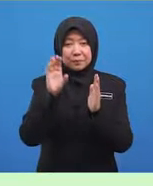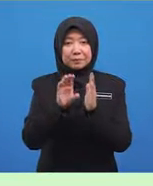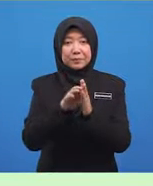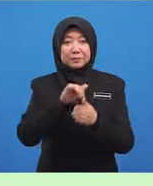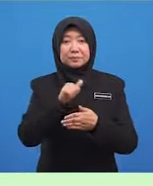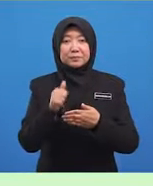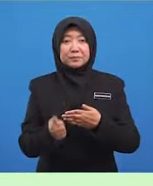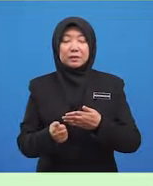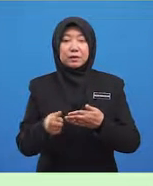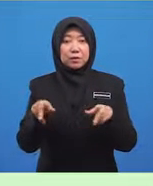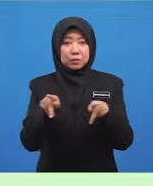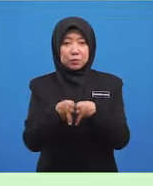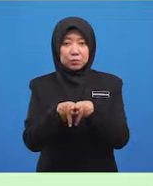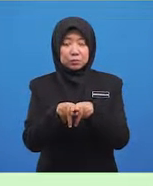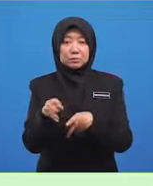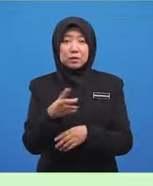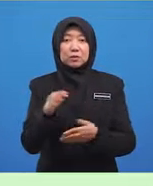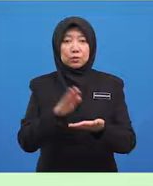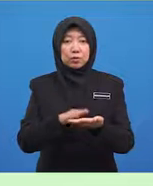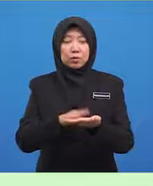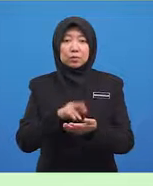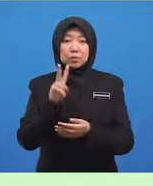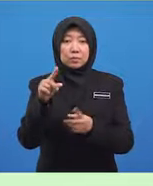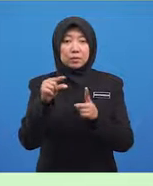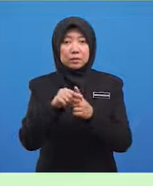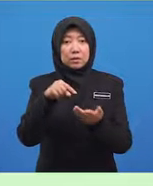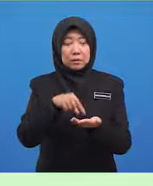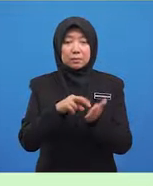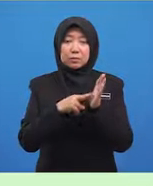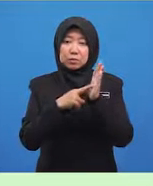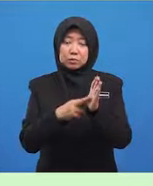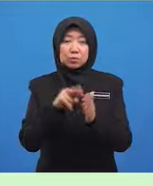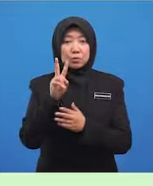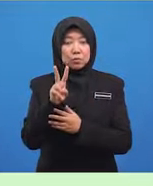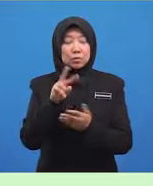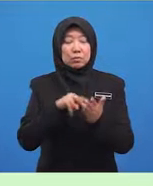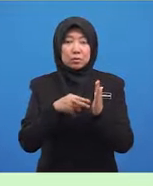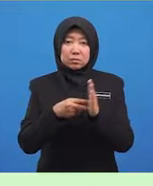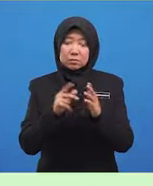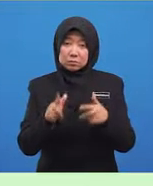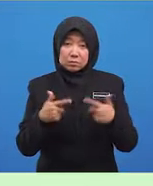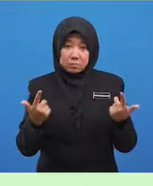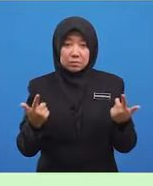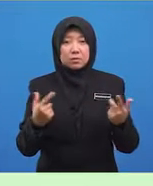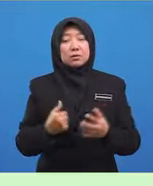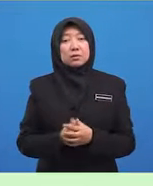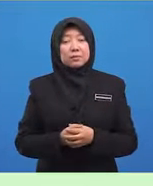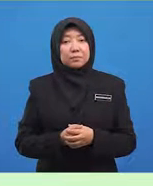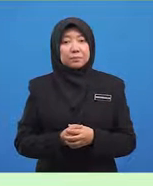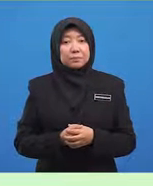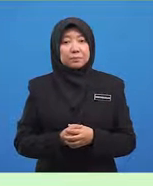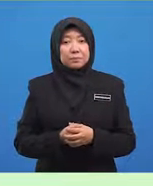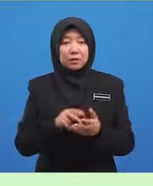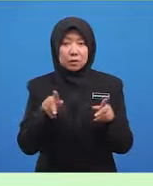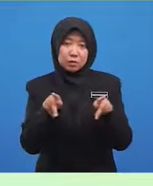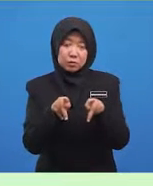dan sekolah. Kedua-dua perkataan ini merujuk kepada dua maksud yang berlainan.